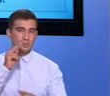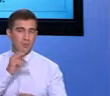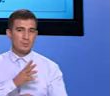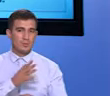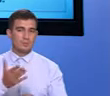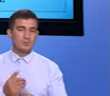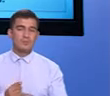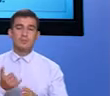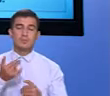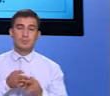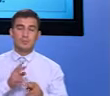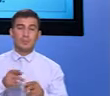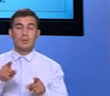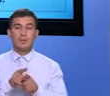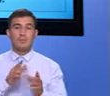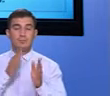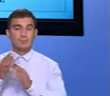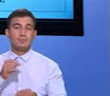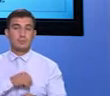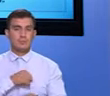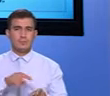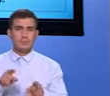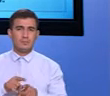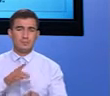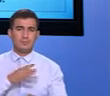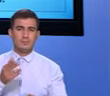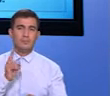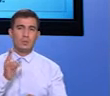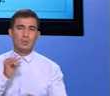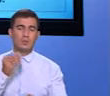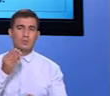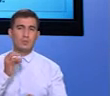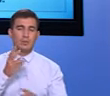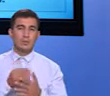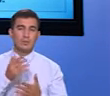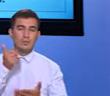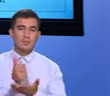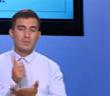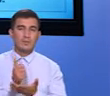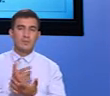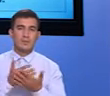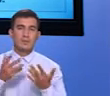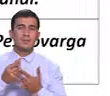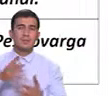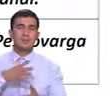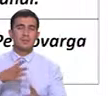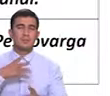ham jadval ko'rinishida edi. Ya'ni Kushon podshohlari amalga oshirgan islohotlarni